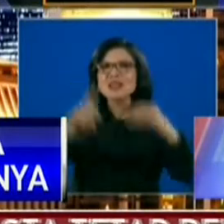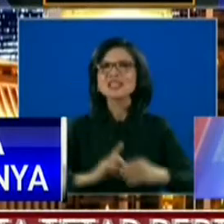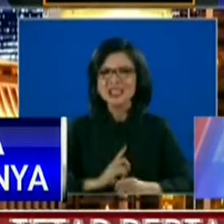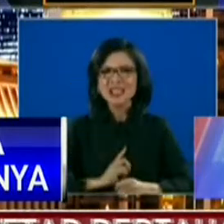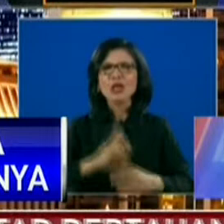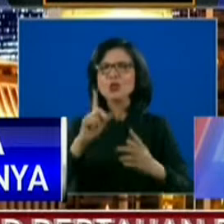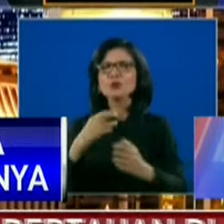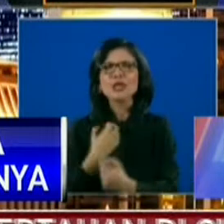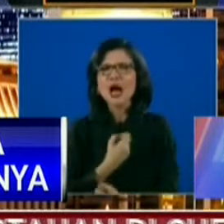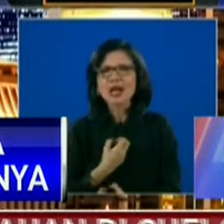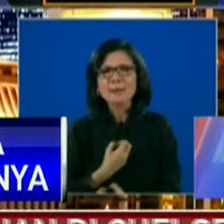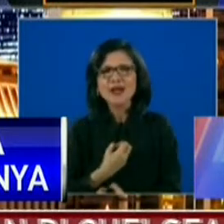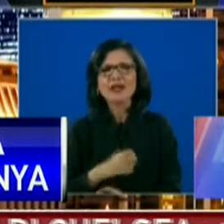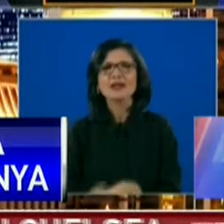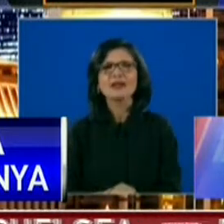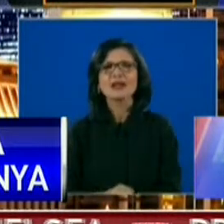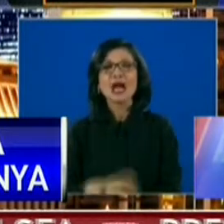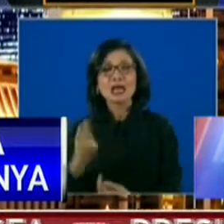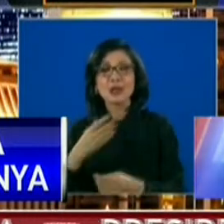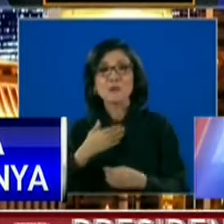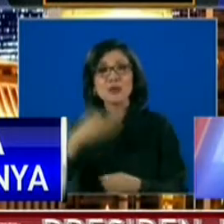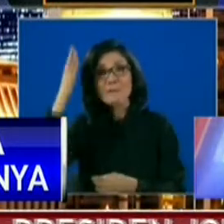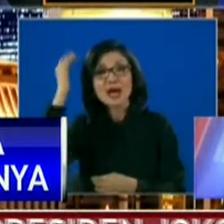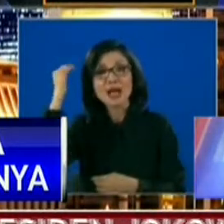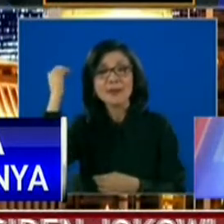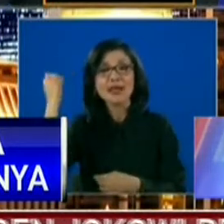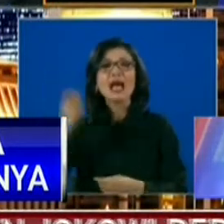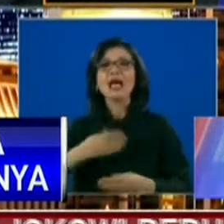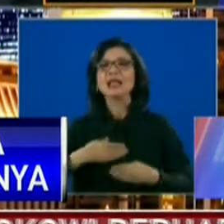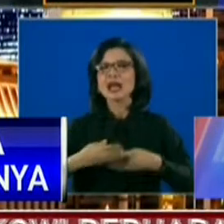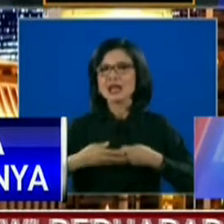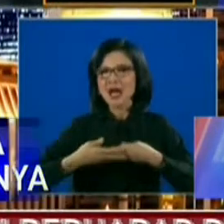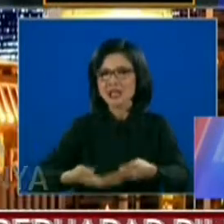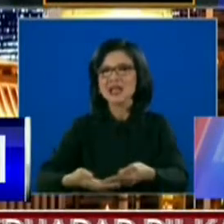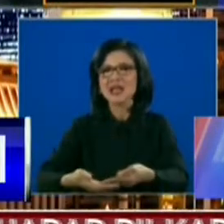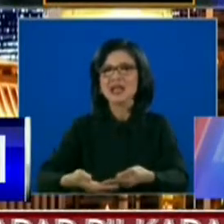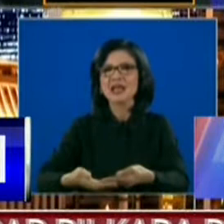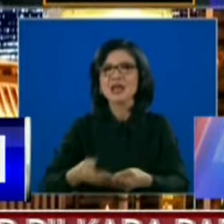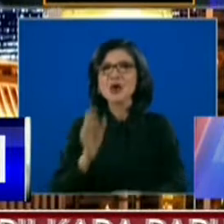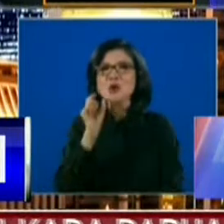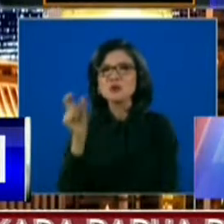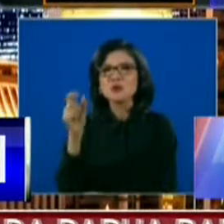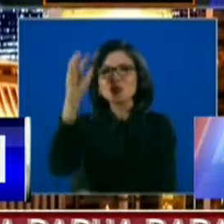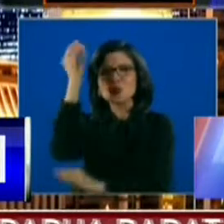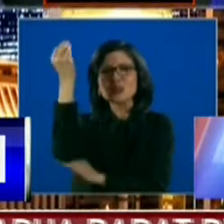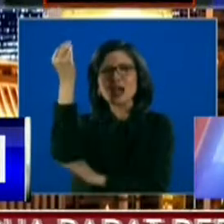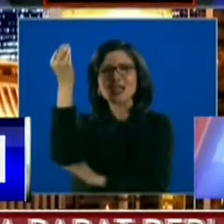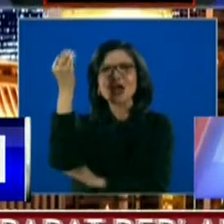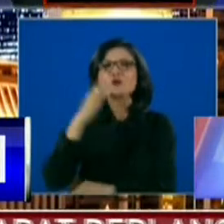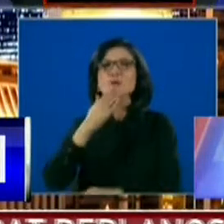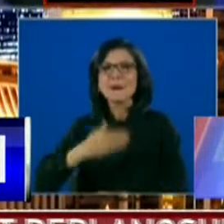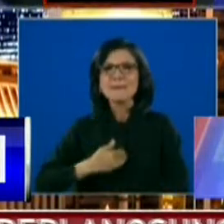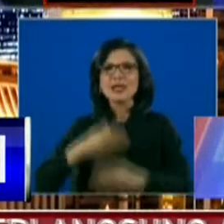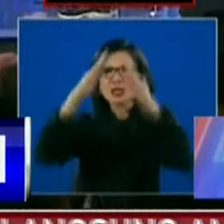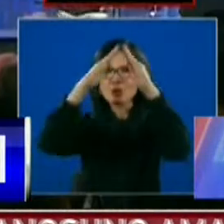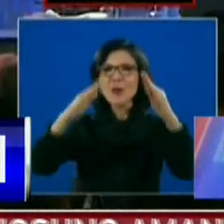harapkan. Saya punya hitung-hitungannya, kita punya pengalamannya, kita akan hadirkan warga Jakarta kesempatan untuk memiliki